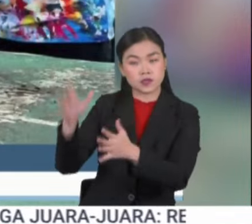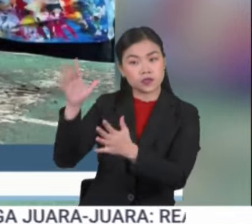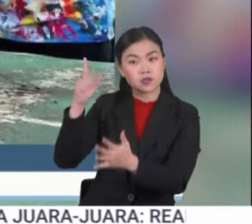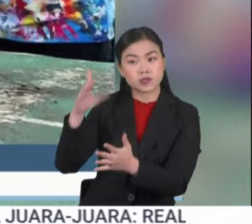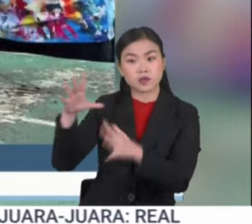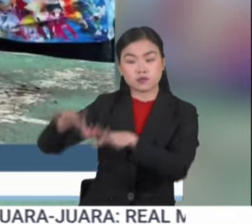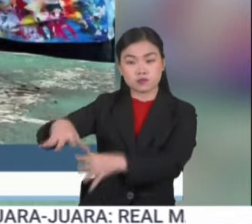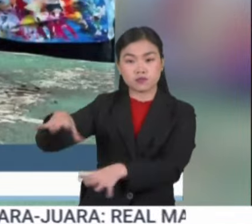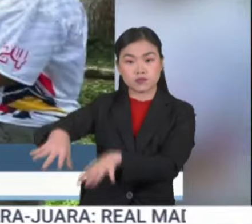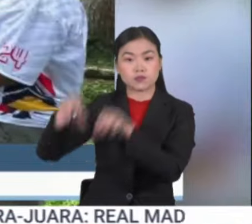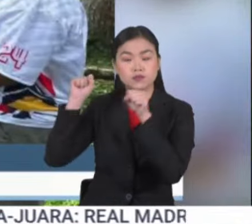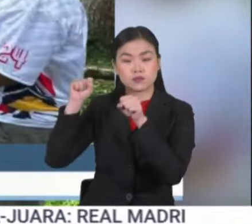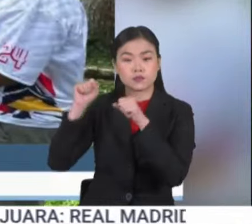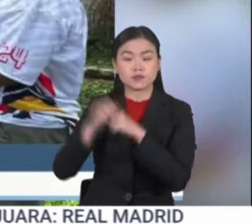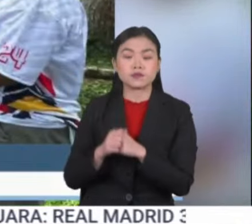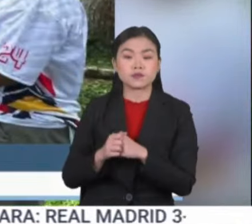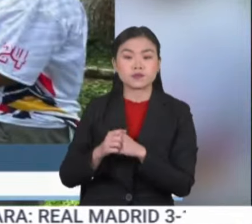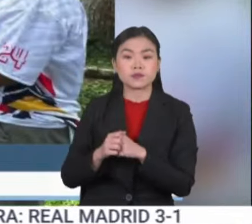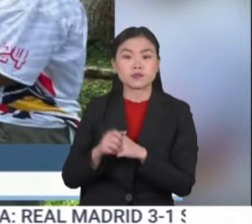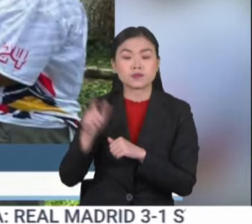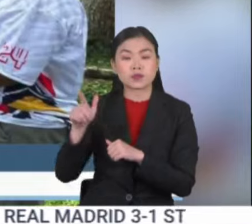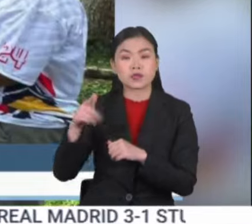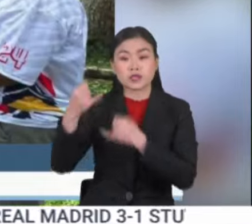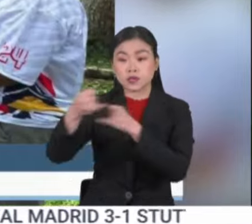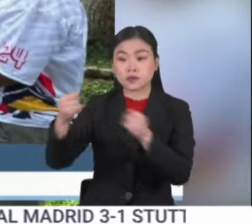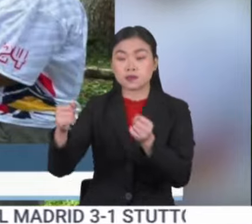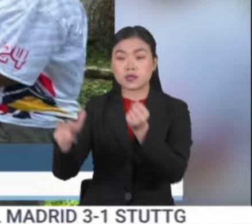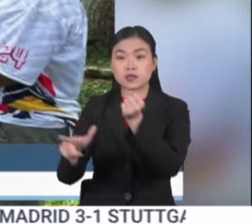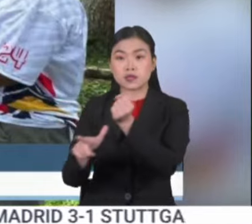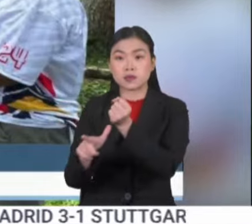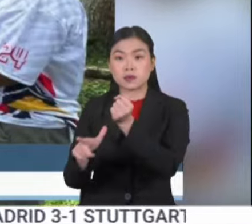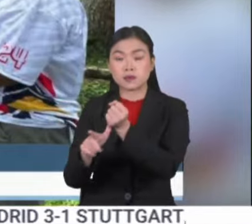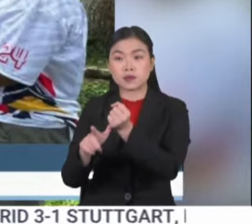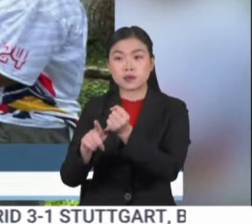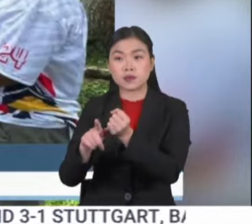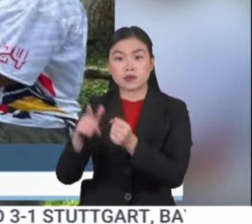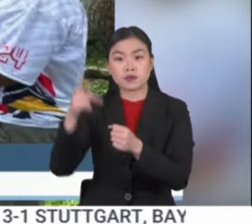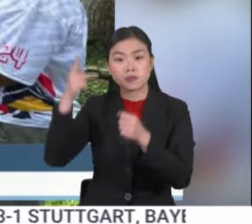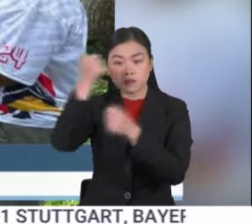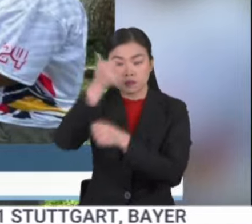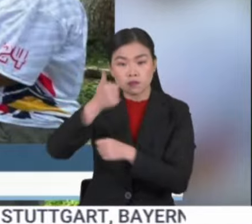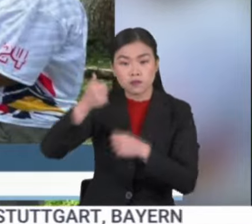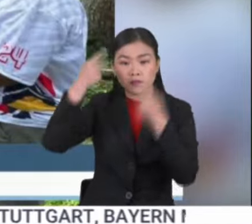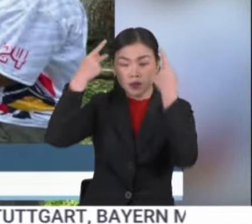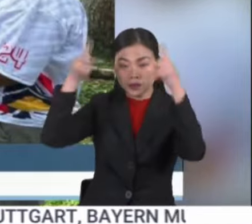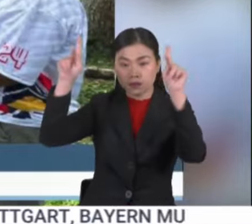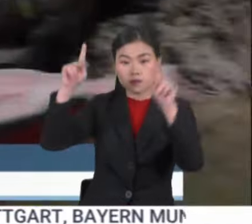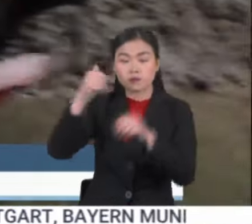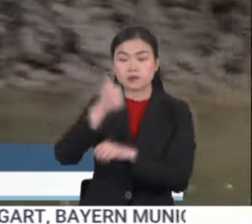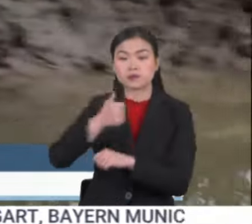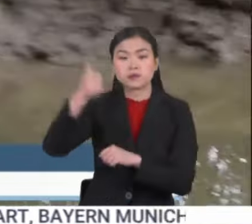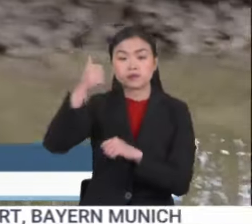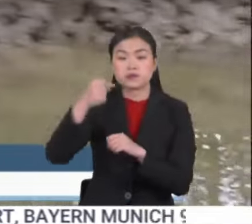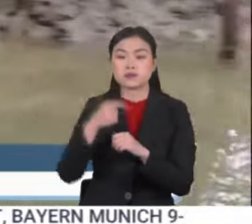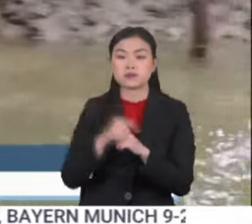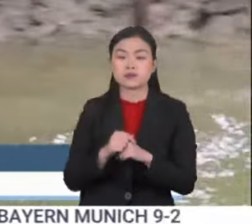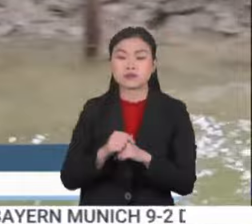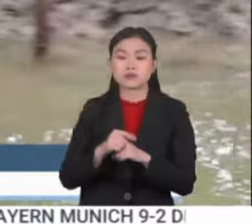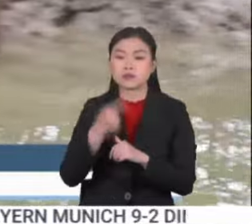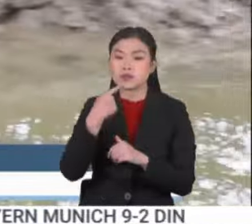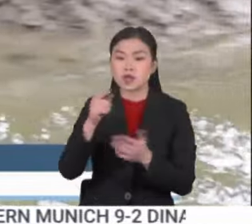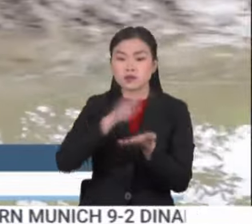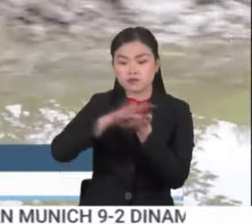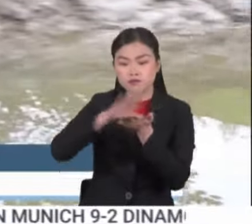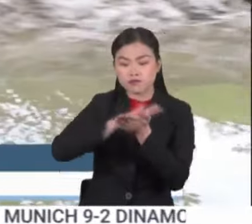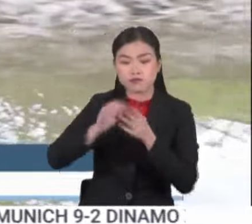Majlis disaksikan Timbalan Menteri di Jabatan Premier Sarawak merangkap Adun Jemoreng, Datuk Dr. Juanda Jaya. Beliau berkata pembersihan